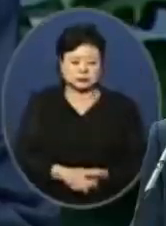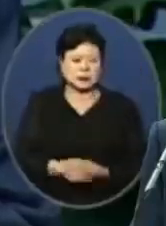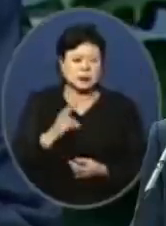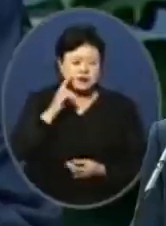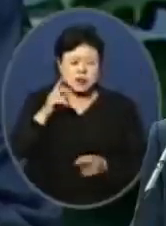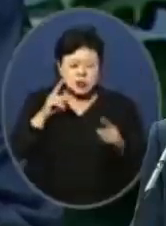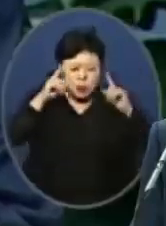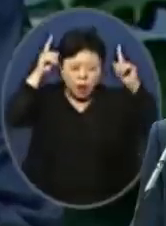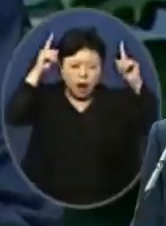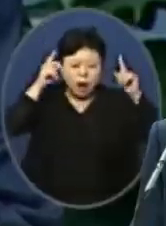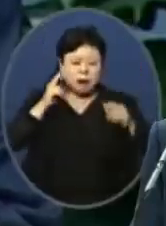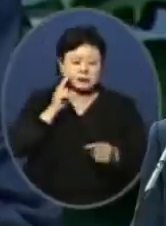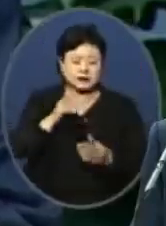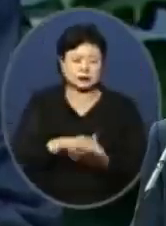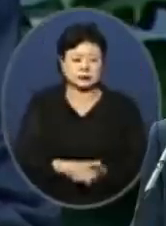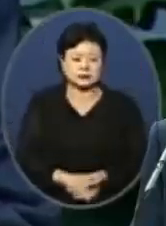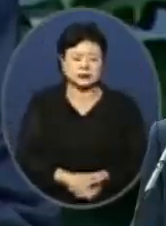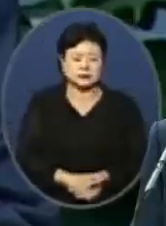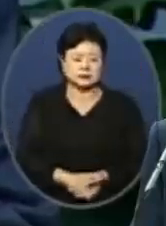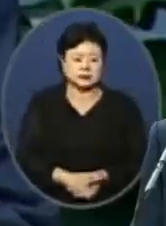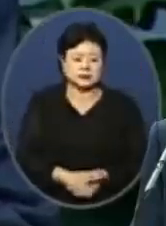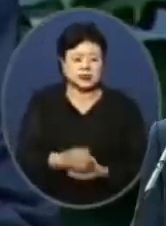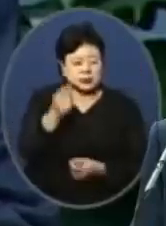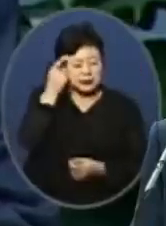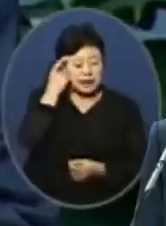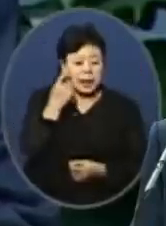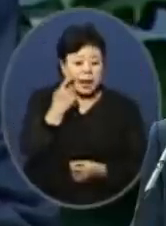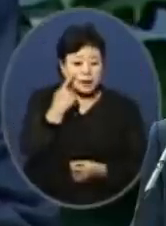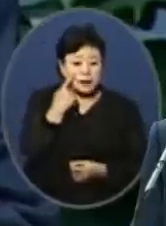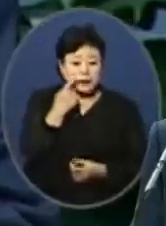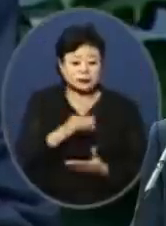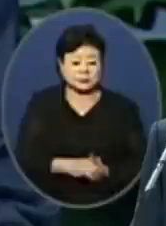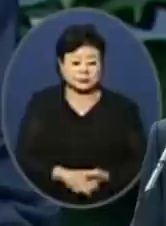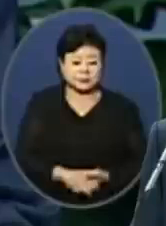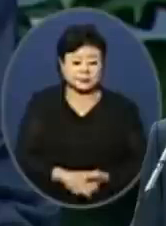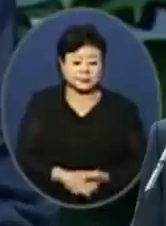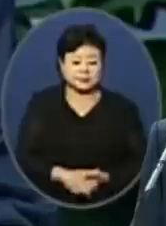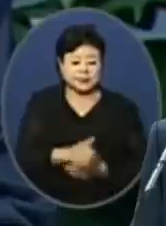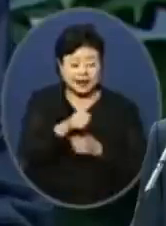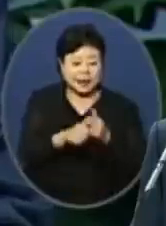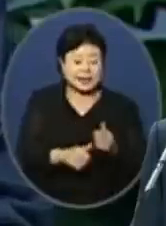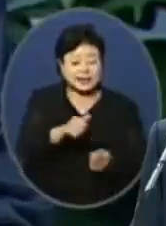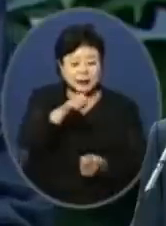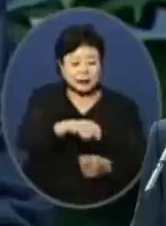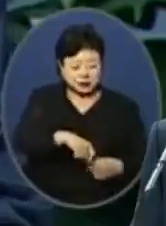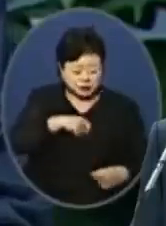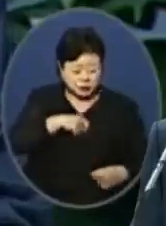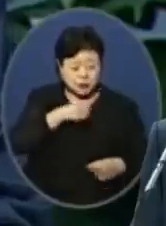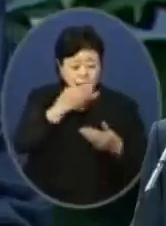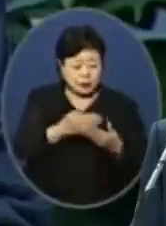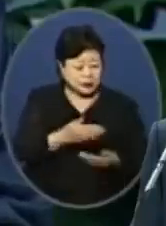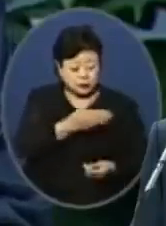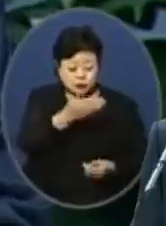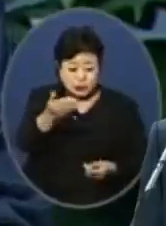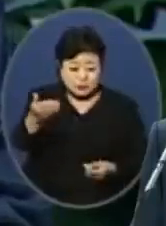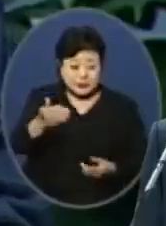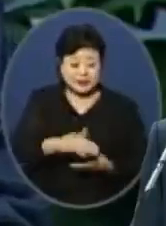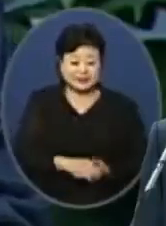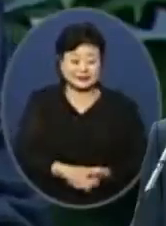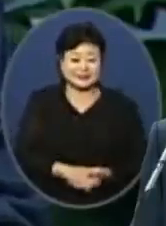굉장히 분노했습니다. 여러분 한번 생각해 보십시오. 누가 하나님 앞에서 의롭다함을 입습니까?